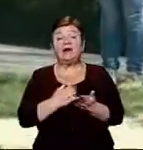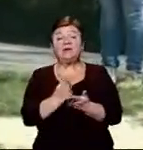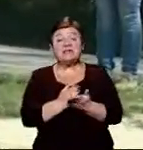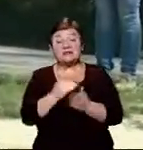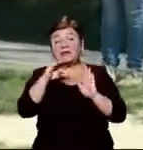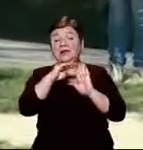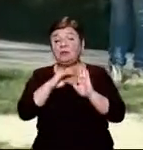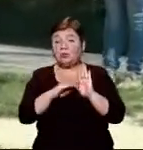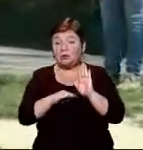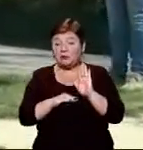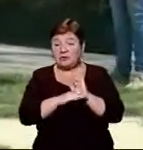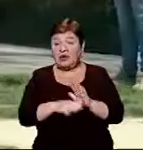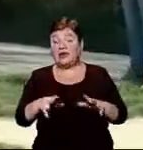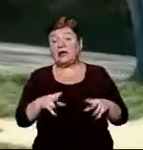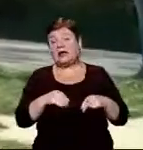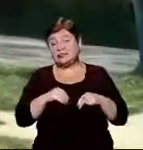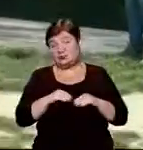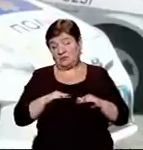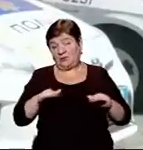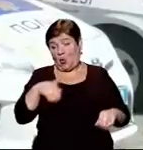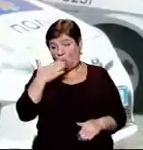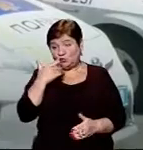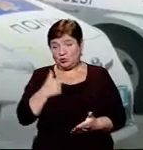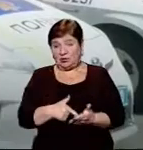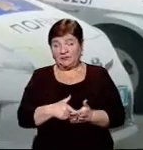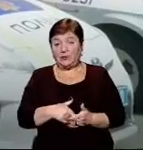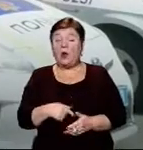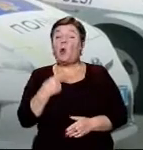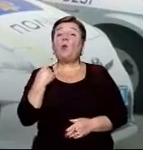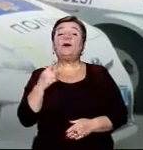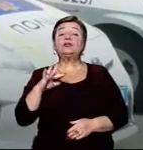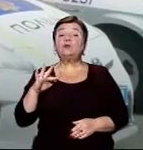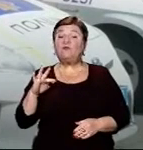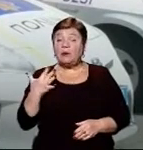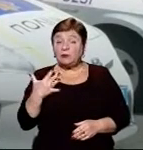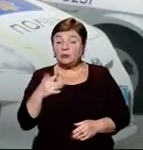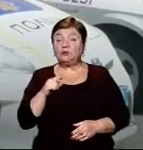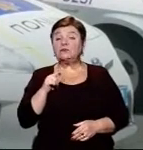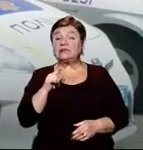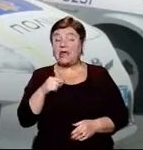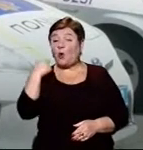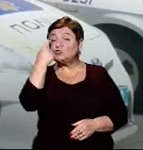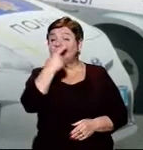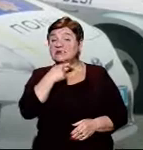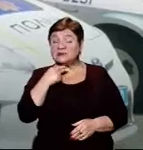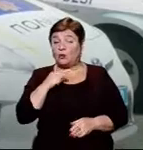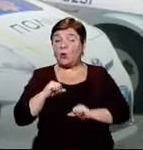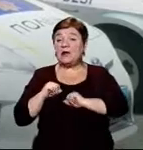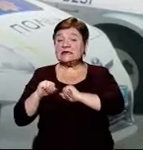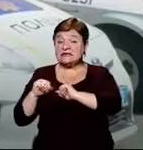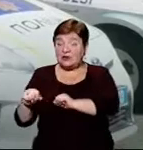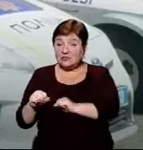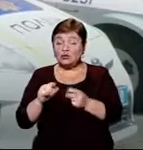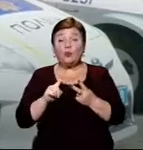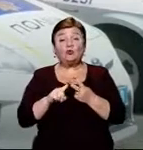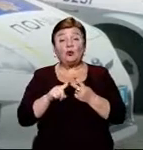за перебування разом з дітьми на майданчиках Ужгорода. У першому випадку це ще й без засобів особистого захисту, а в другому